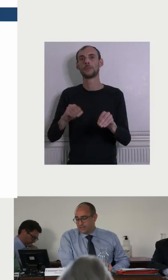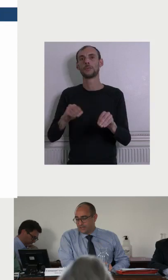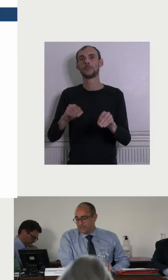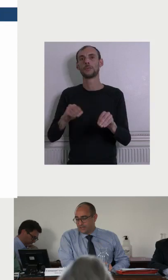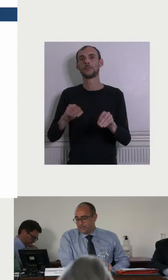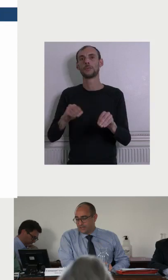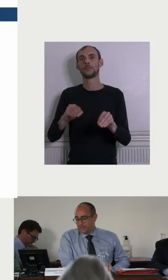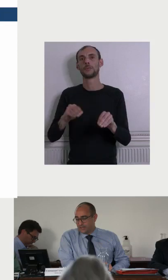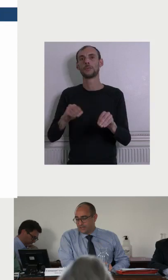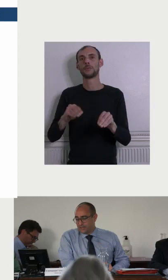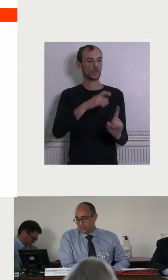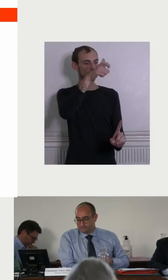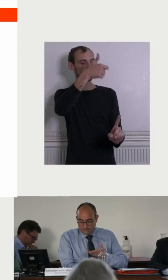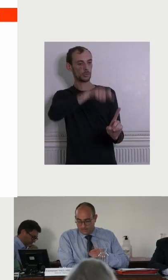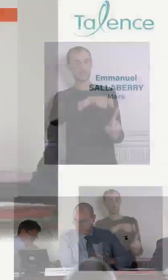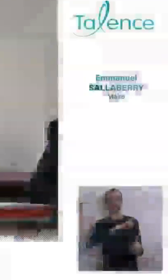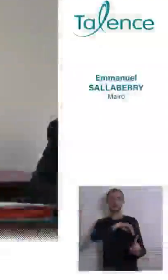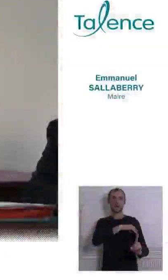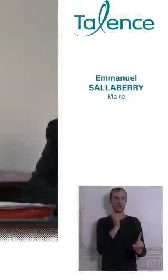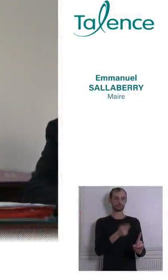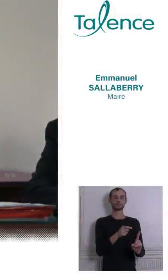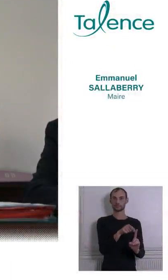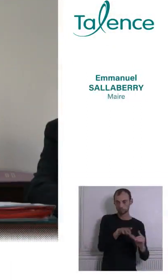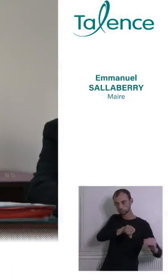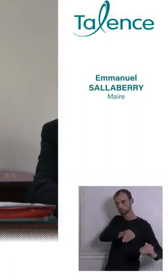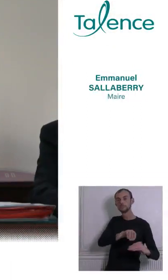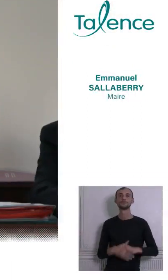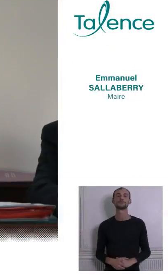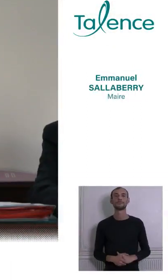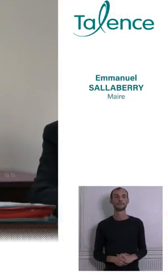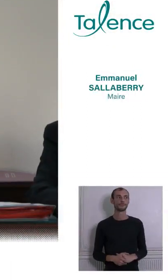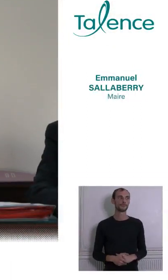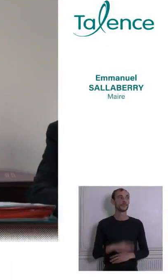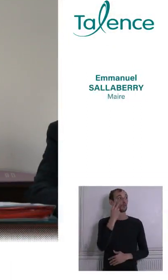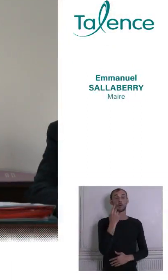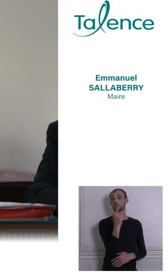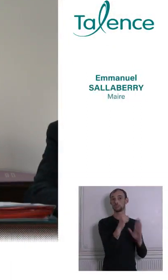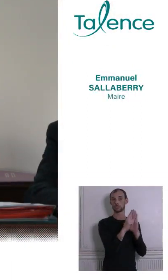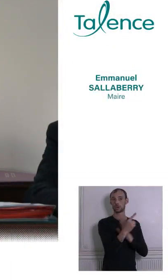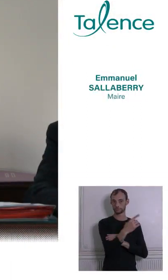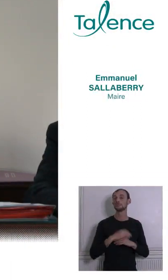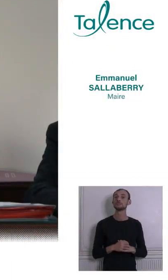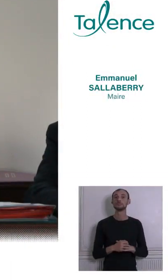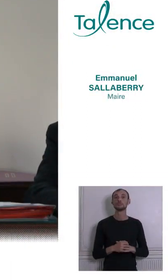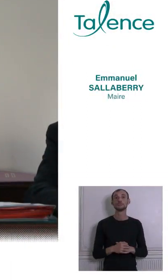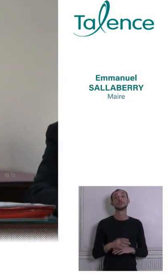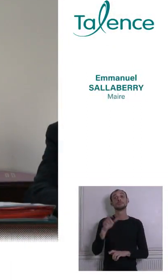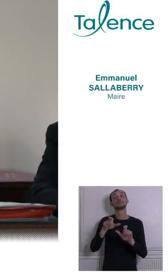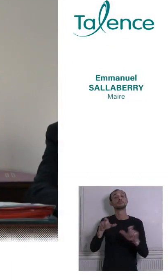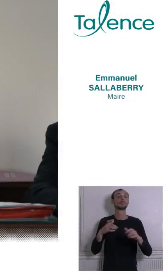juste avant passer sur la suivante, parce qu'aujourd'hui je vois beaucoup de villes, quelle que soit leur étiquette politique,